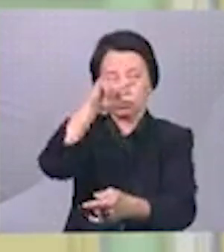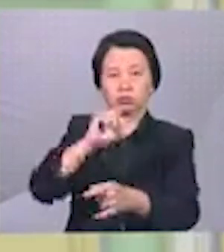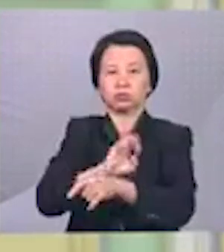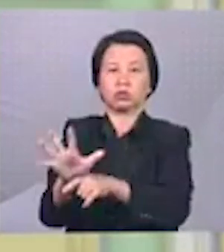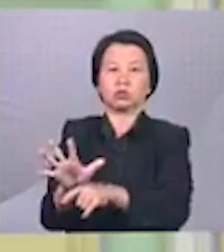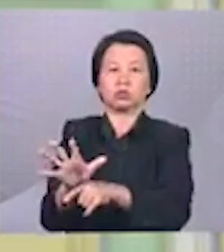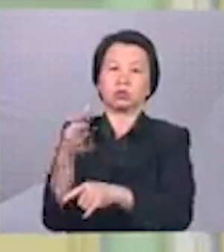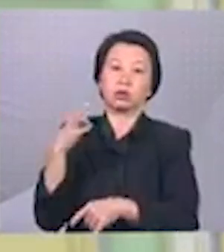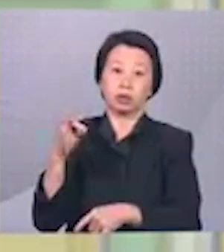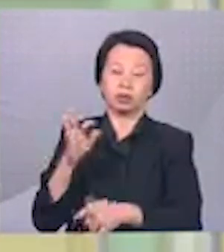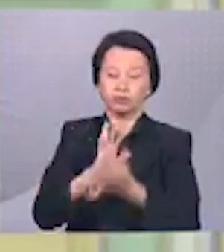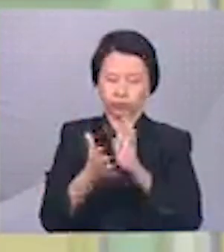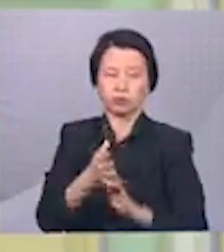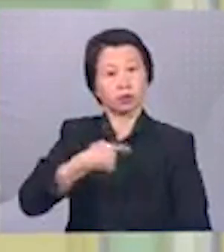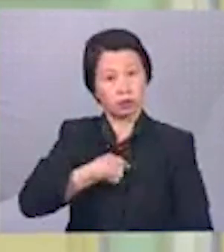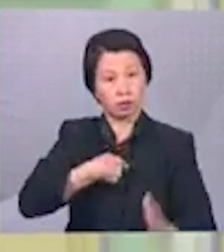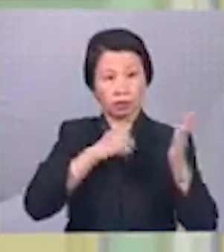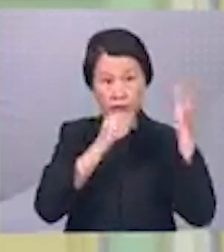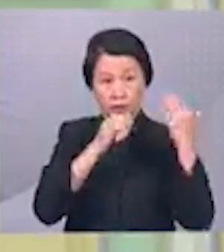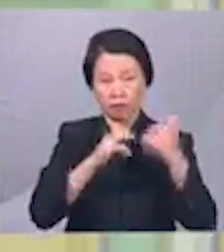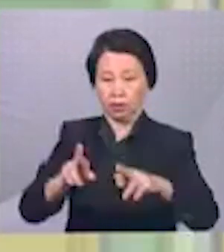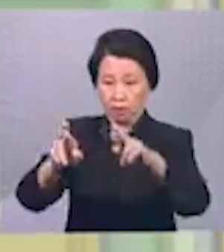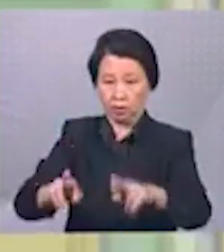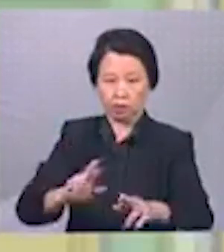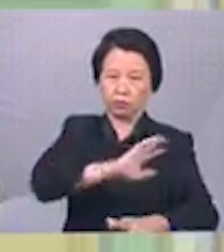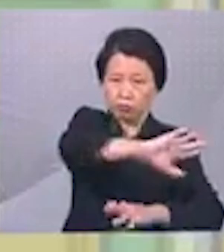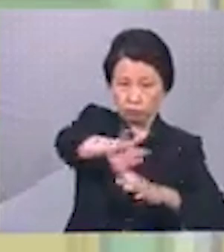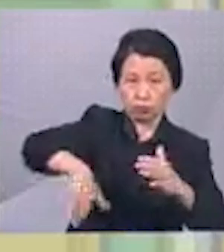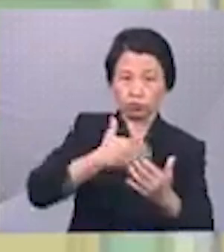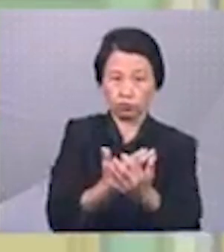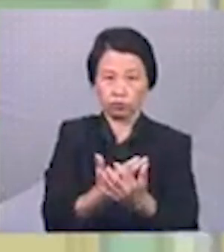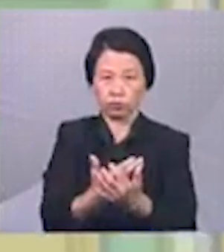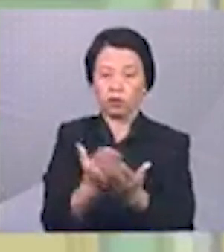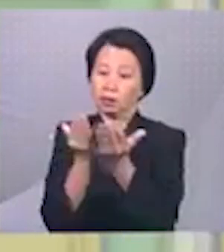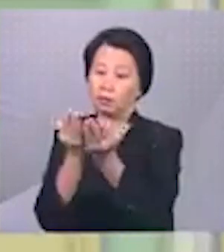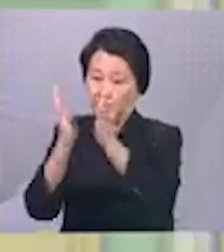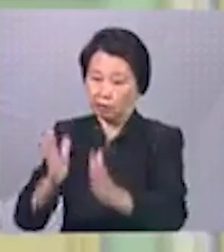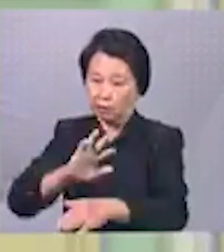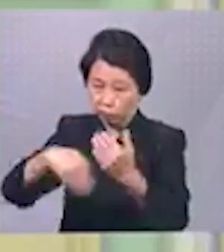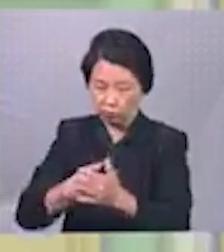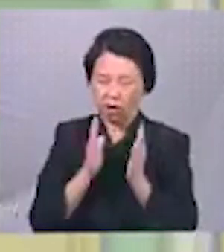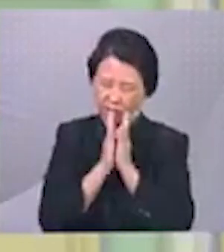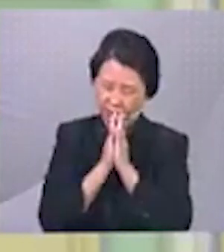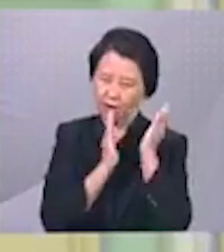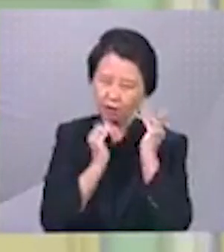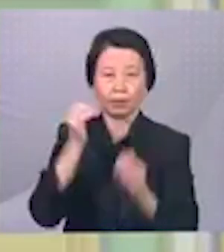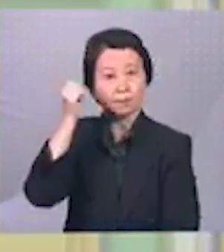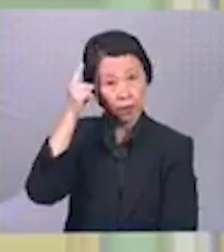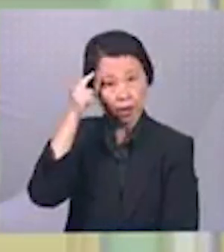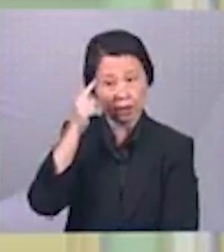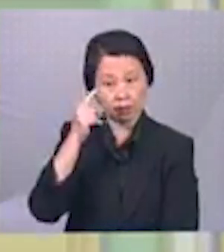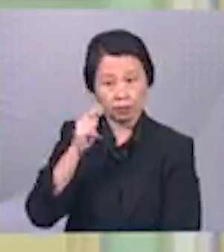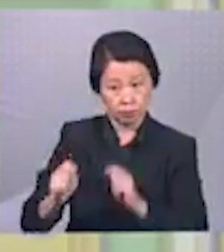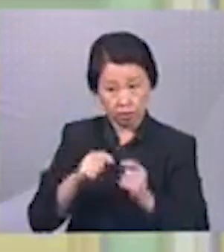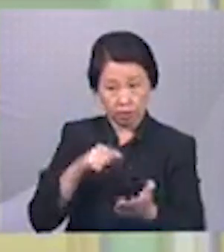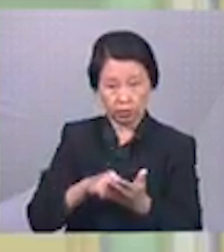ini. Jadi saya harap rakyat semua, pelajar-pelajar semua faham tentang tindakan ini,